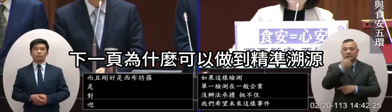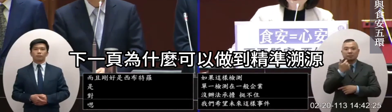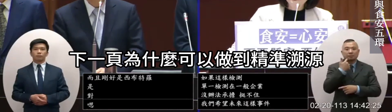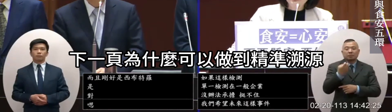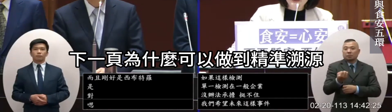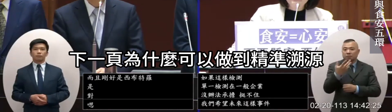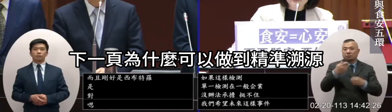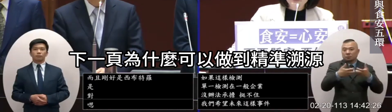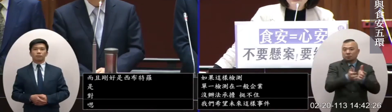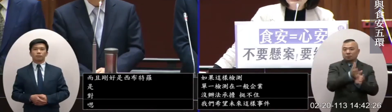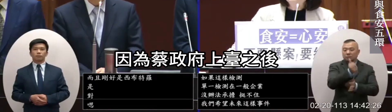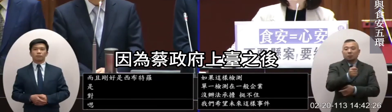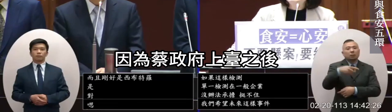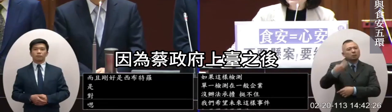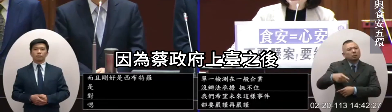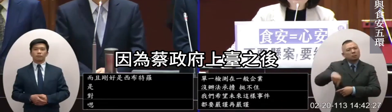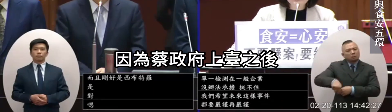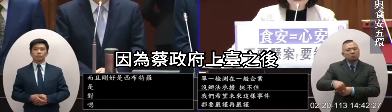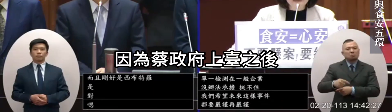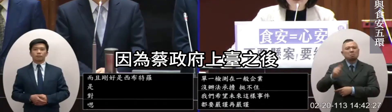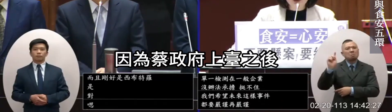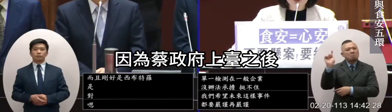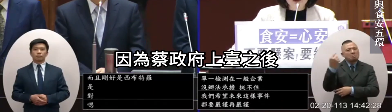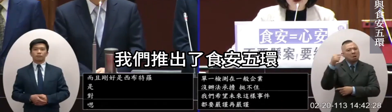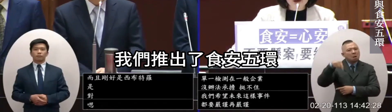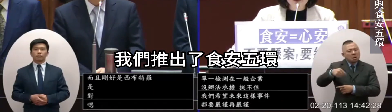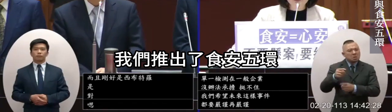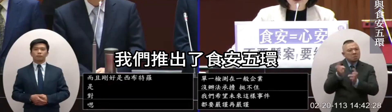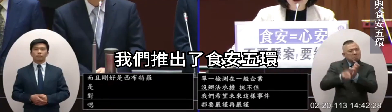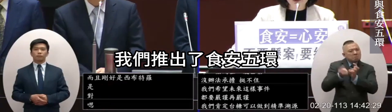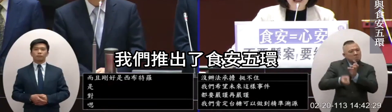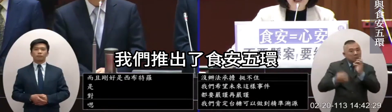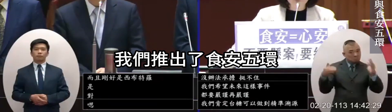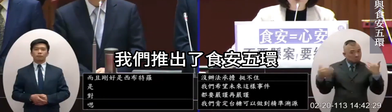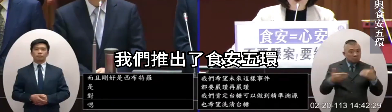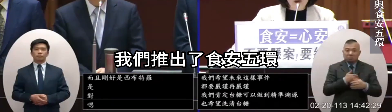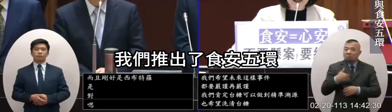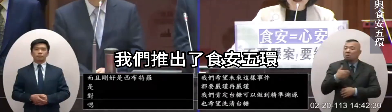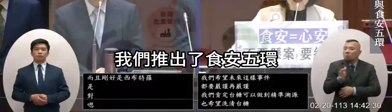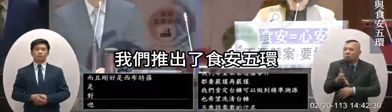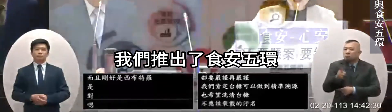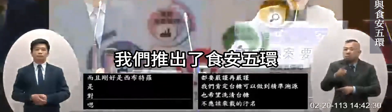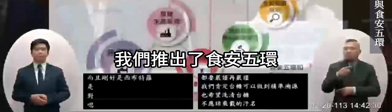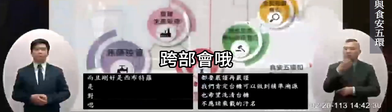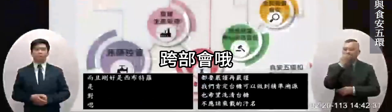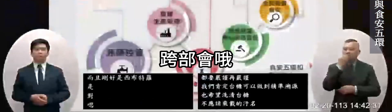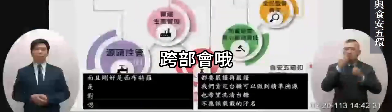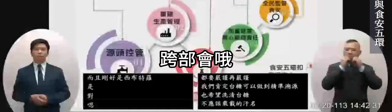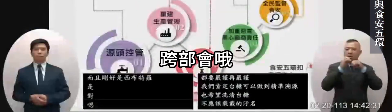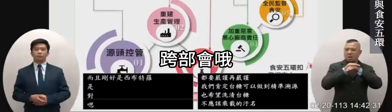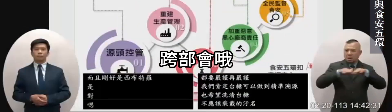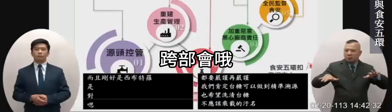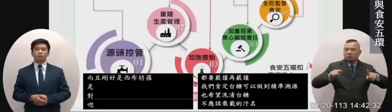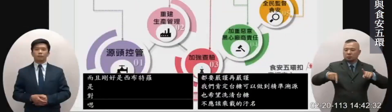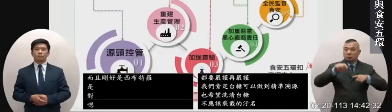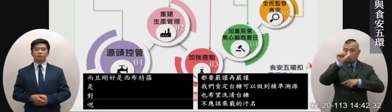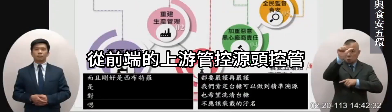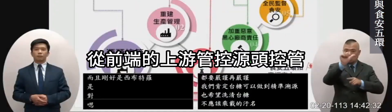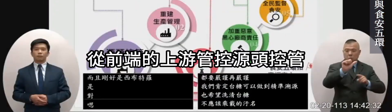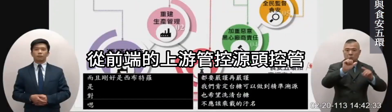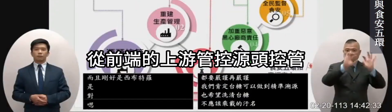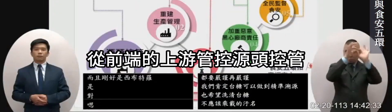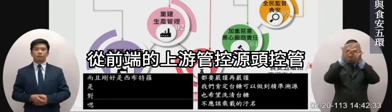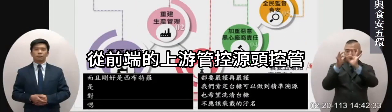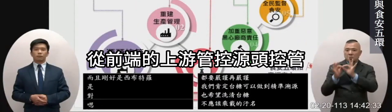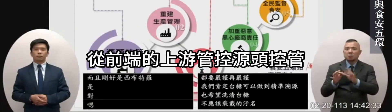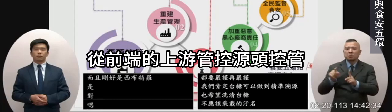么可以做到精准溯源？因为蔡政府上台之后，我们推出了十安五环，跨部会哦，